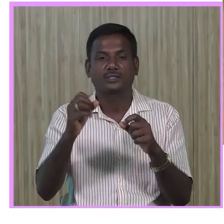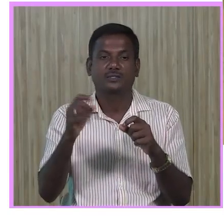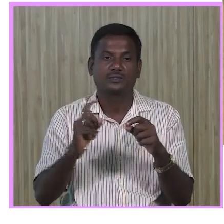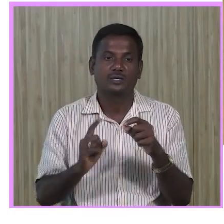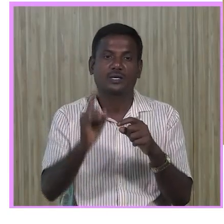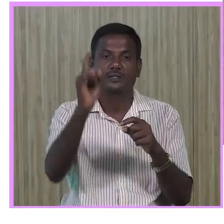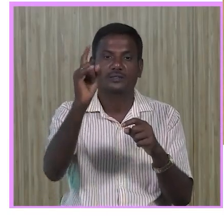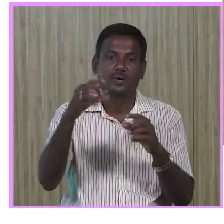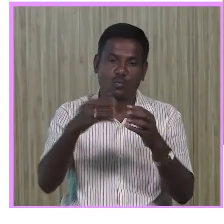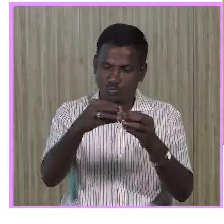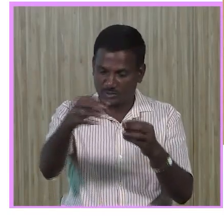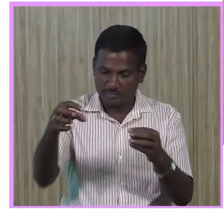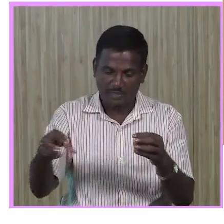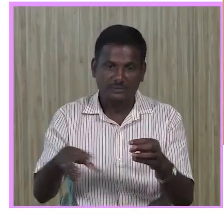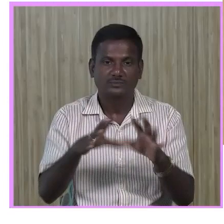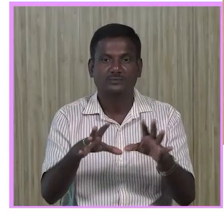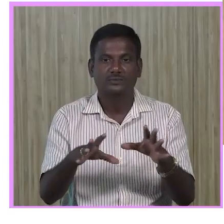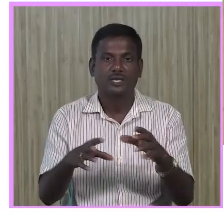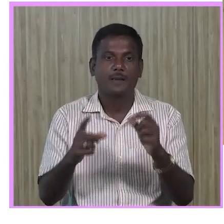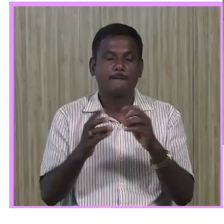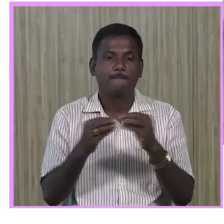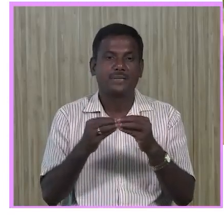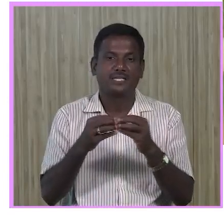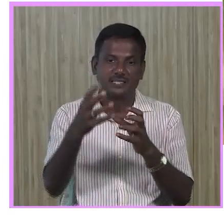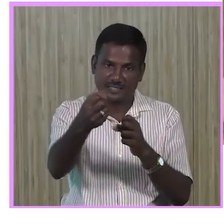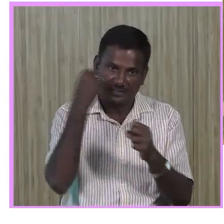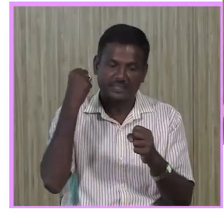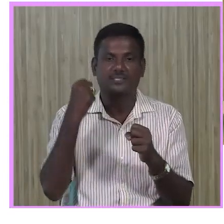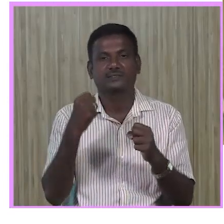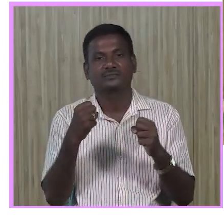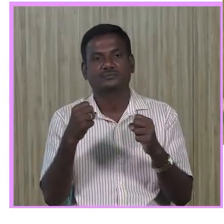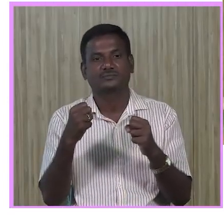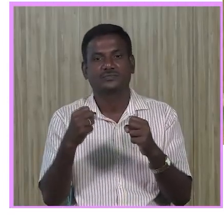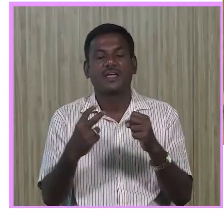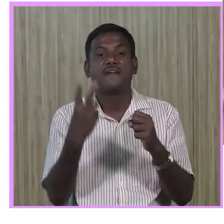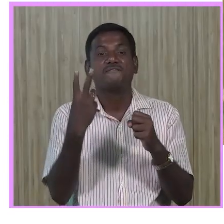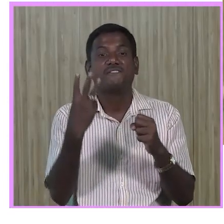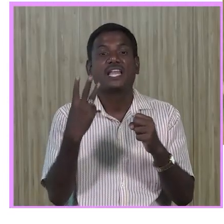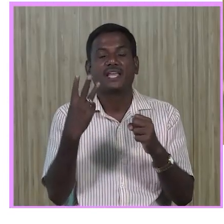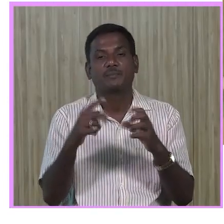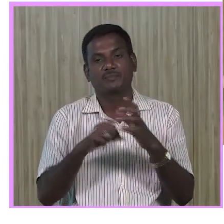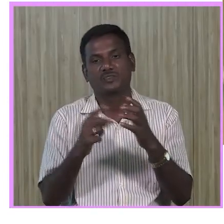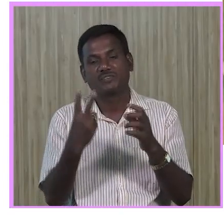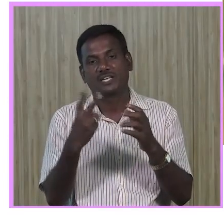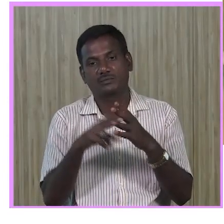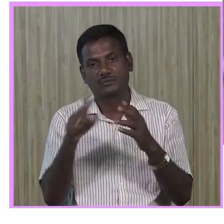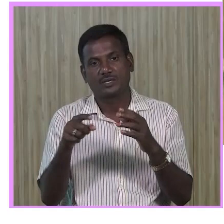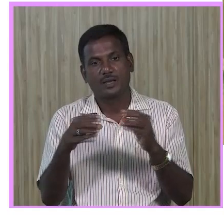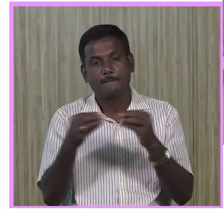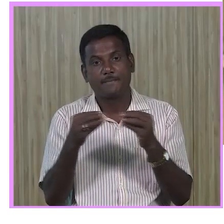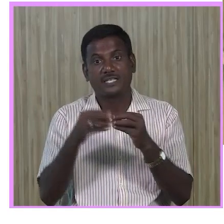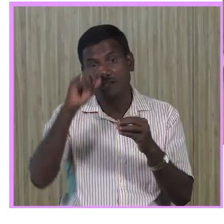900க்கும் மேற்பட்ட ராக்கெட்டுகளின் உதிரி பாகங்களையும் பிரிட்டிஷ் படையினர் கைப்பற்றிக்கிட்டாங்க. வில்லியம் கான்கிரேவ் என்ற அந்த